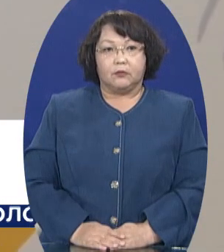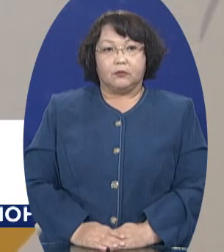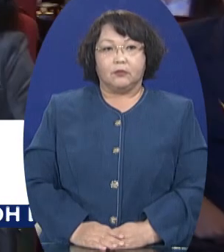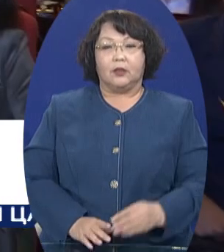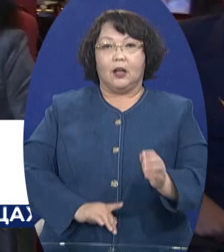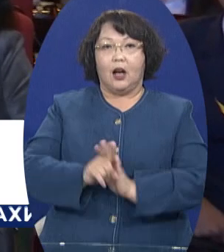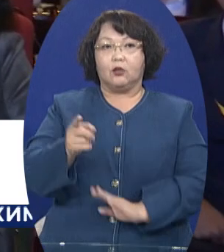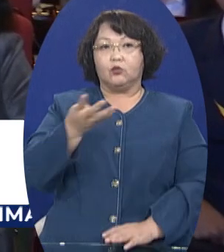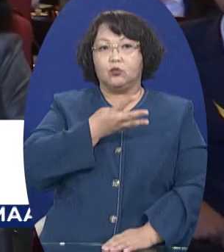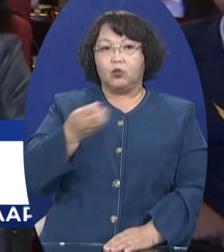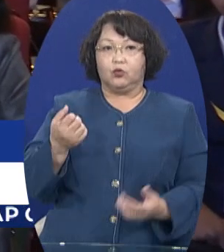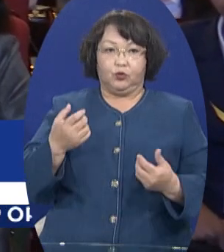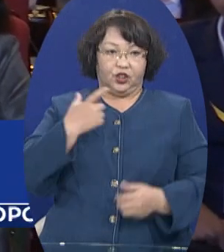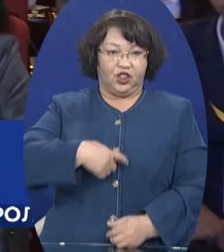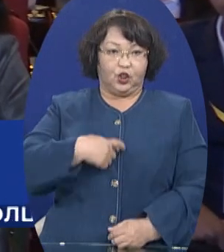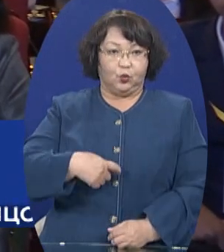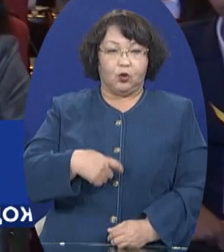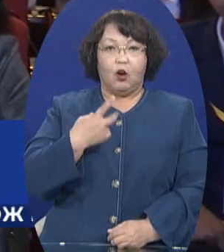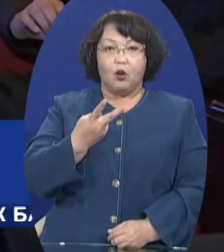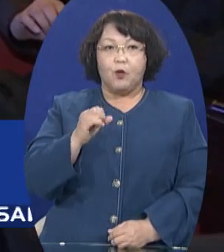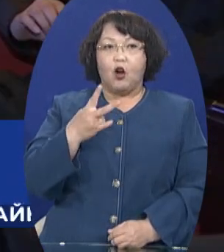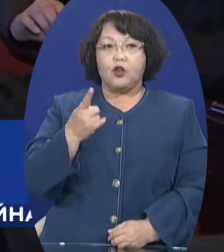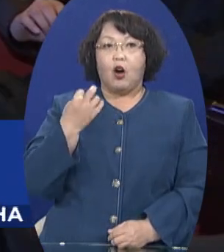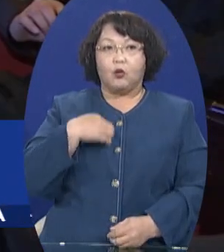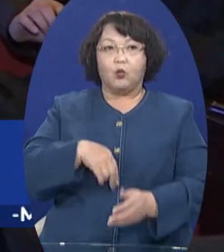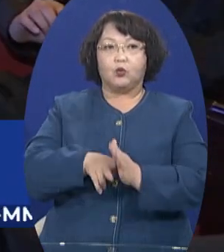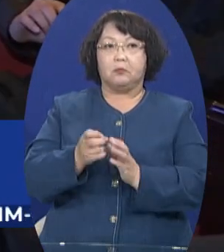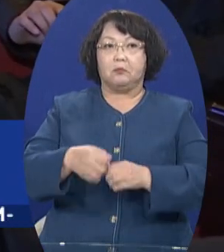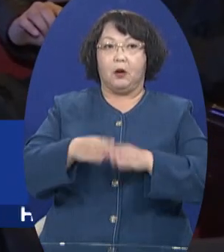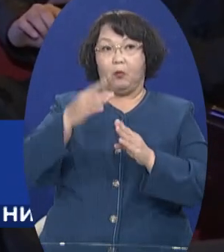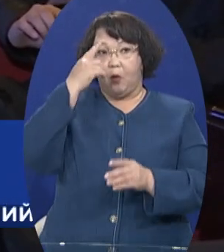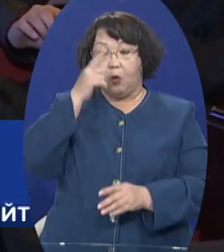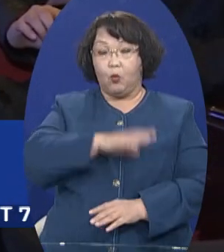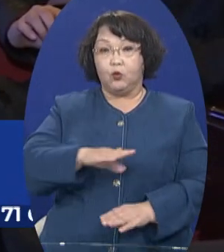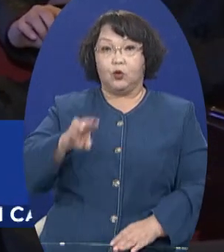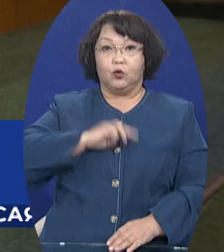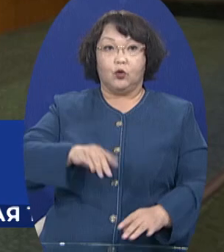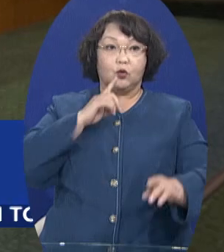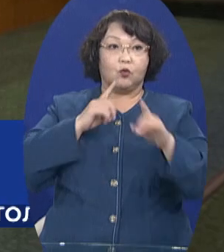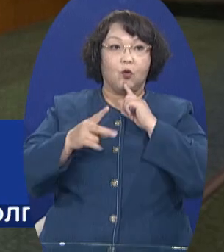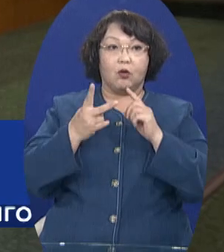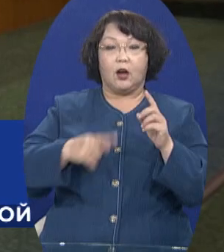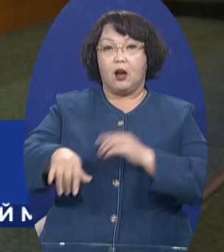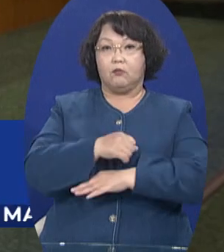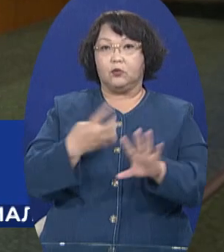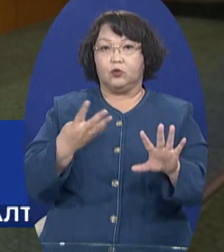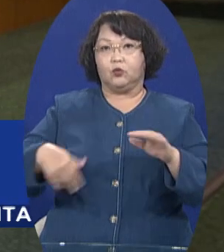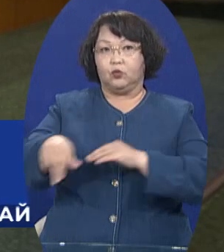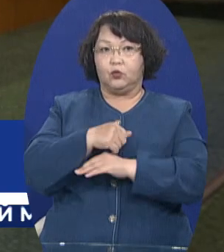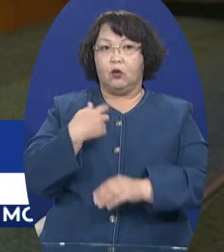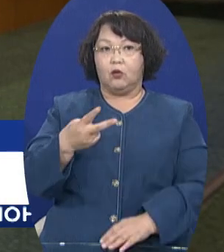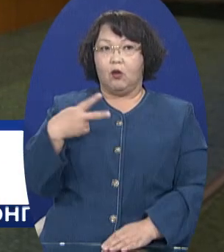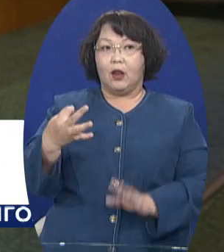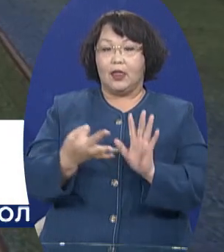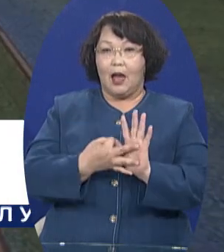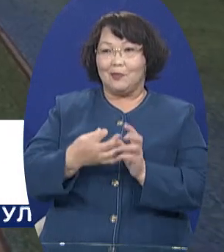Анх 400 орчим гишүүнтэйгээр 2021 онд байгуулагдсан Монголын хүүхдийн зөвлөл 21 аймаг 9 дүүрэгт 228 салбар